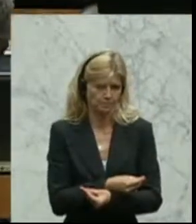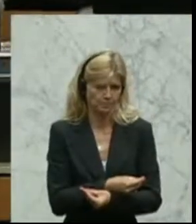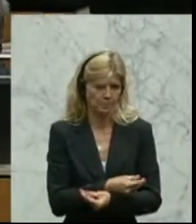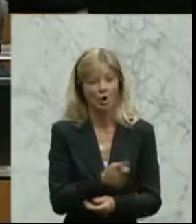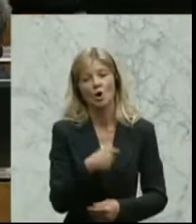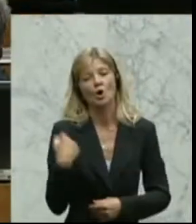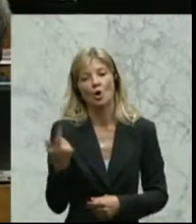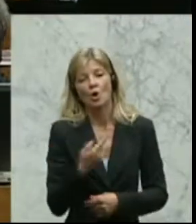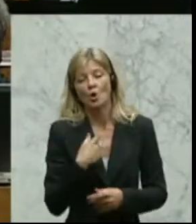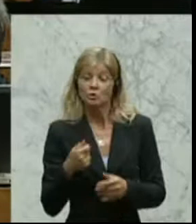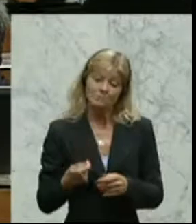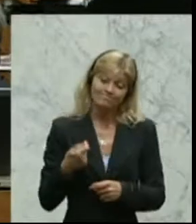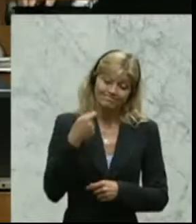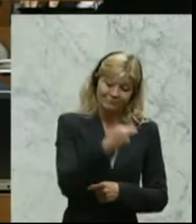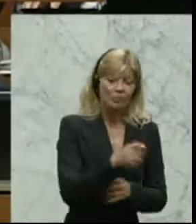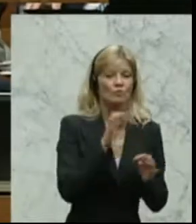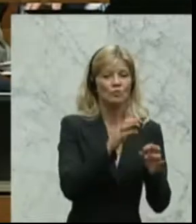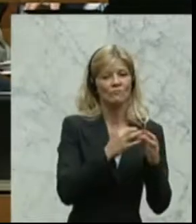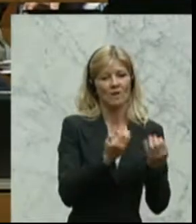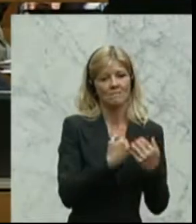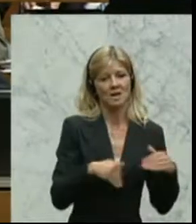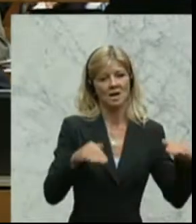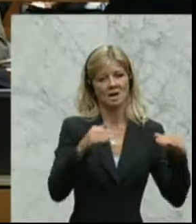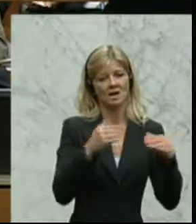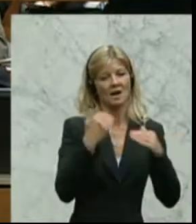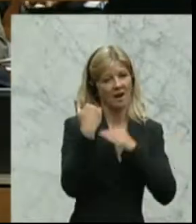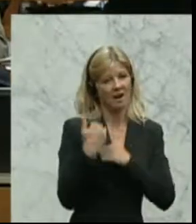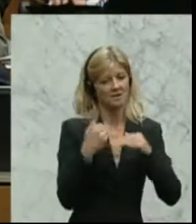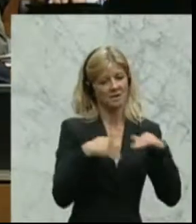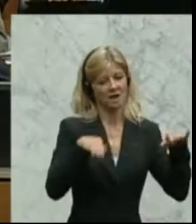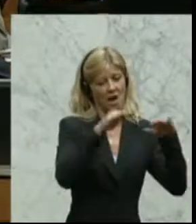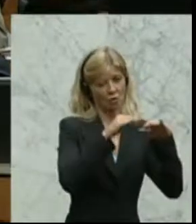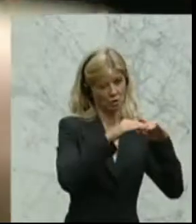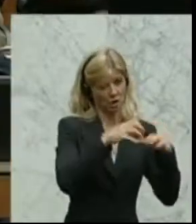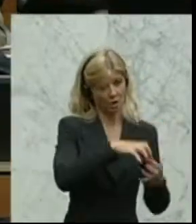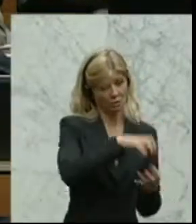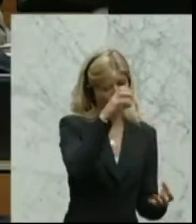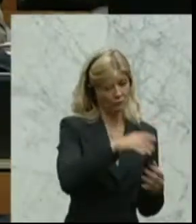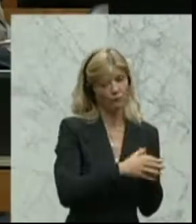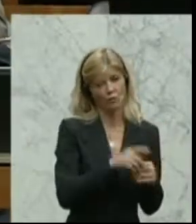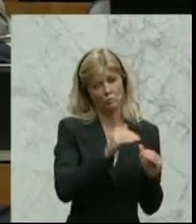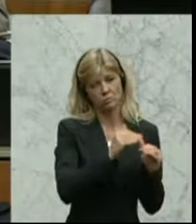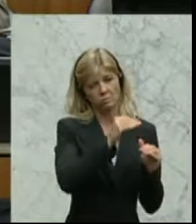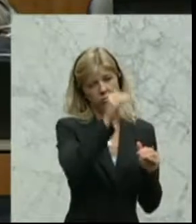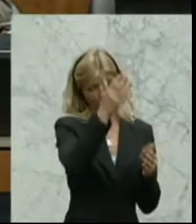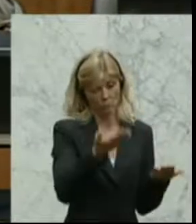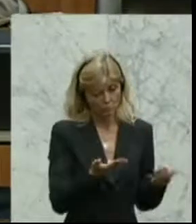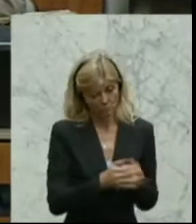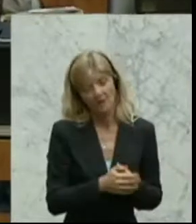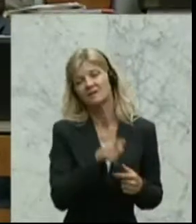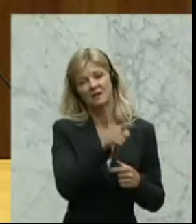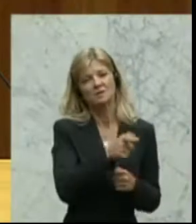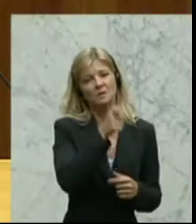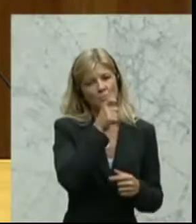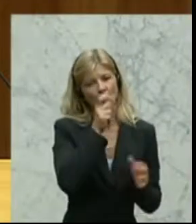Familienlastenausgleichsfonds steigen werden, weil die eben am Einheitswert hängen. Und wir sind die Berufsgruppe, wo jeder Arbeitsplatz heute schon mit